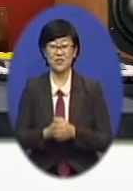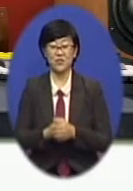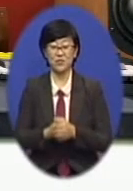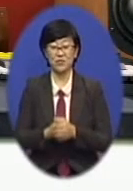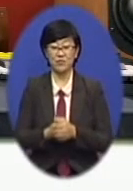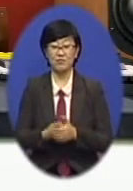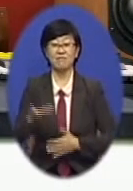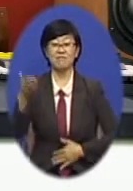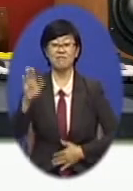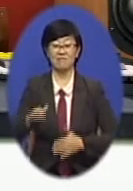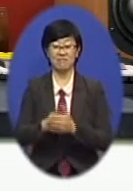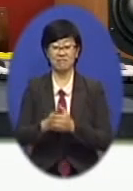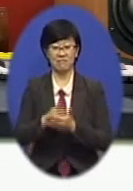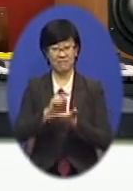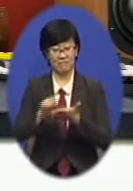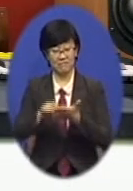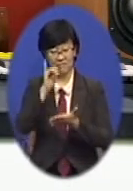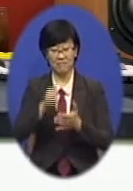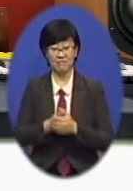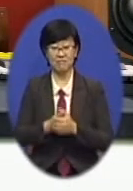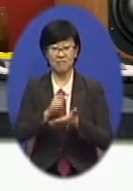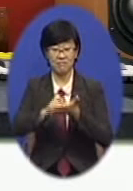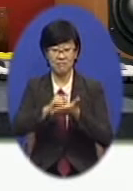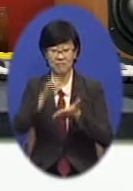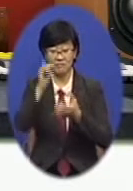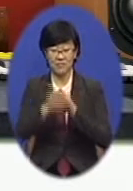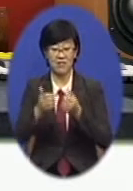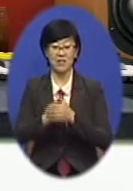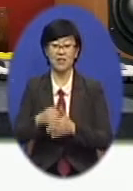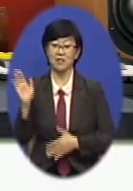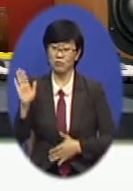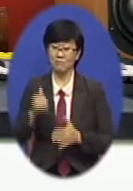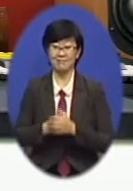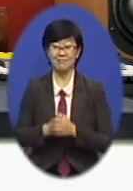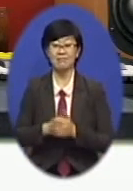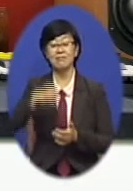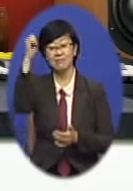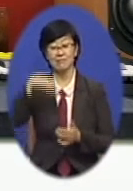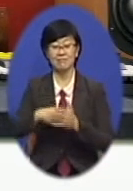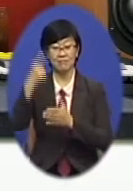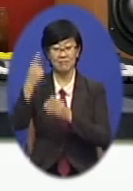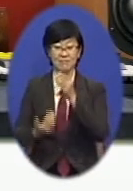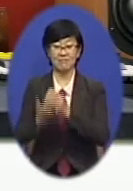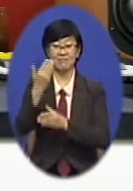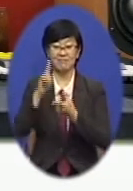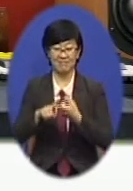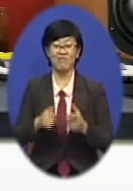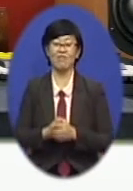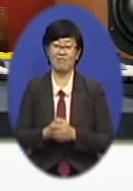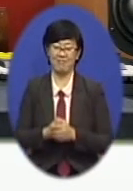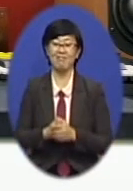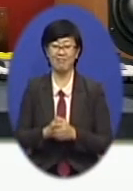아니 그런데 뭐 적어놓고 말씀하시는 거예요? 네? 적어놓고 말씀하시는 거예요? 아니요. 그냥 나오신 아니, 거예요? 안 적어놨는데요.